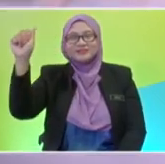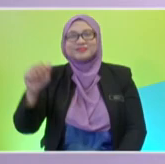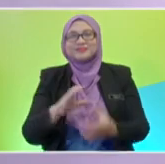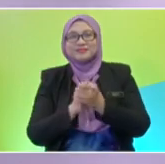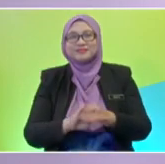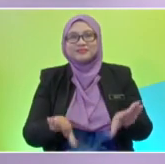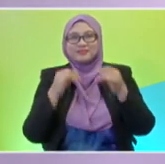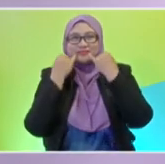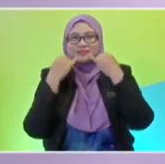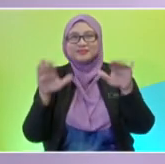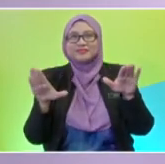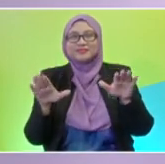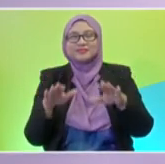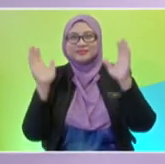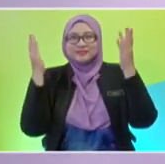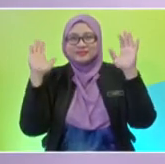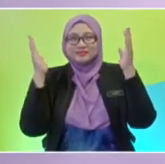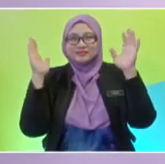bye bye